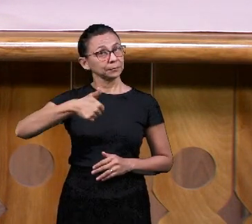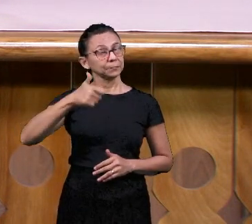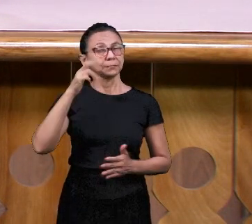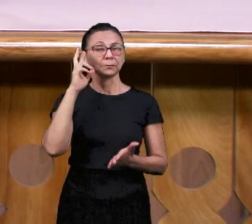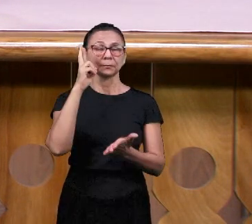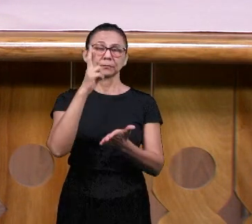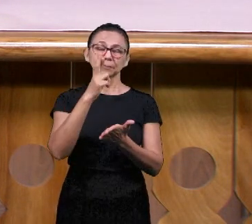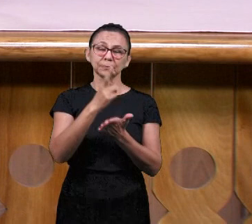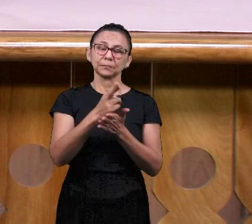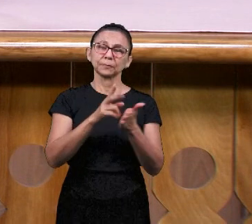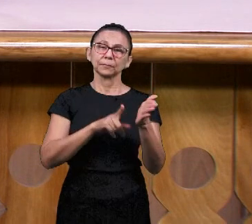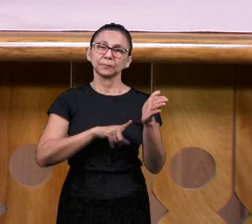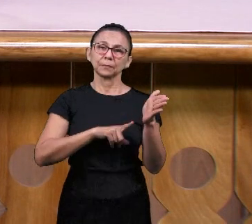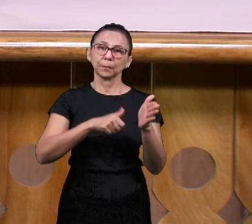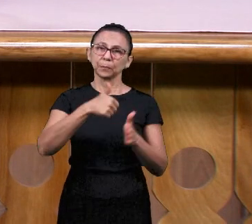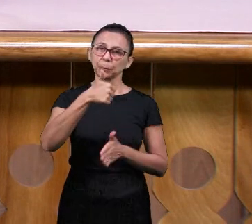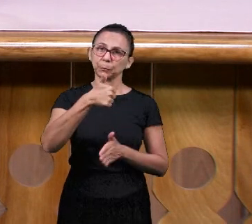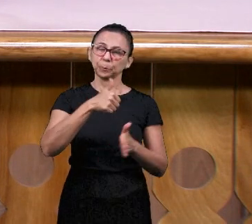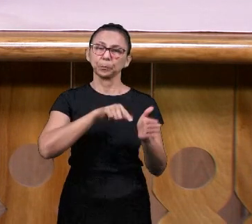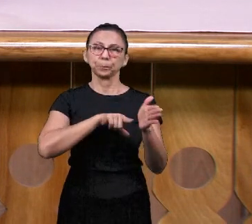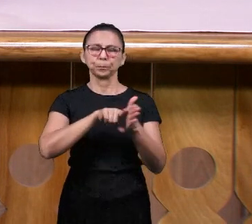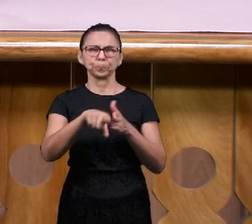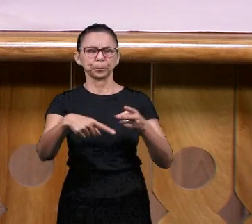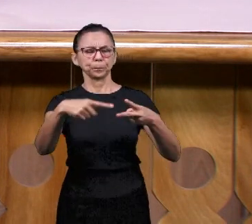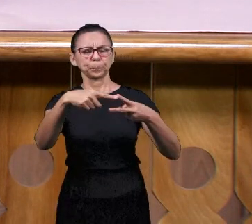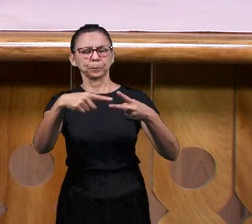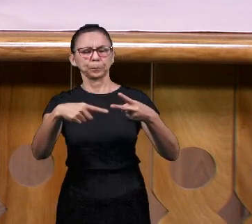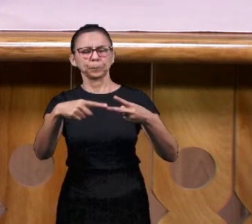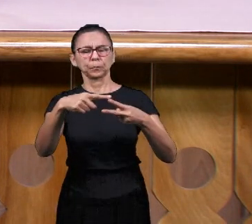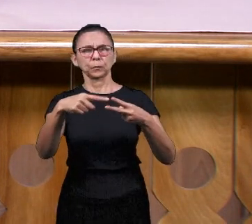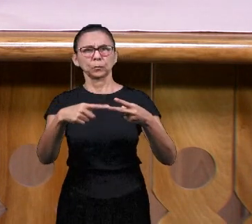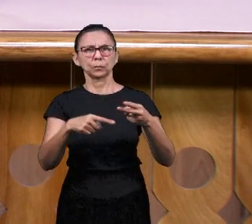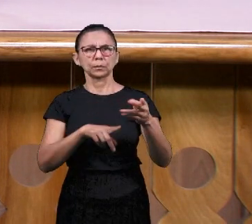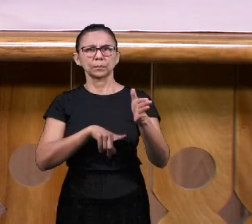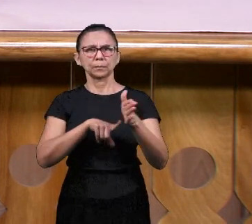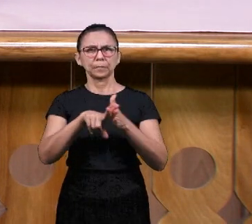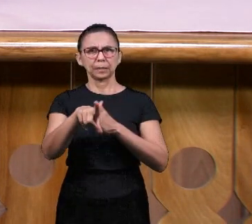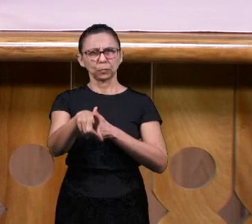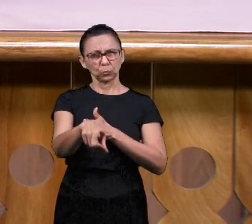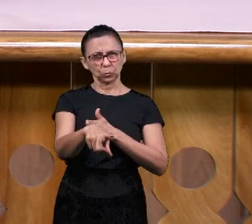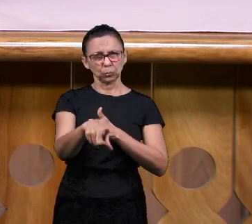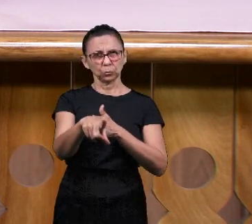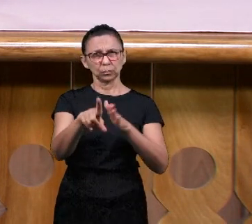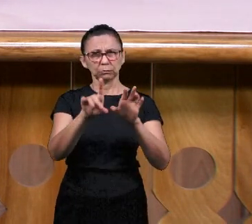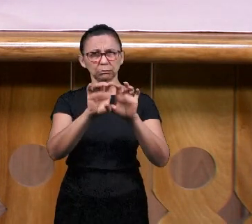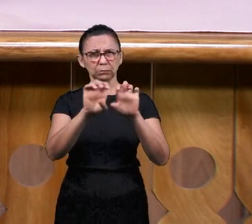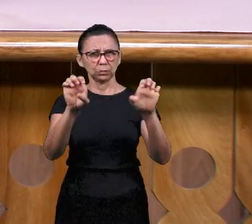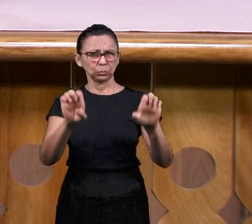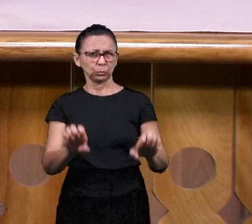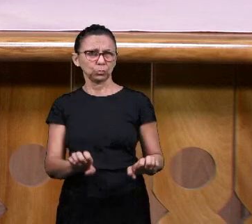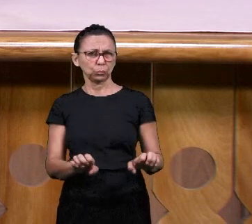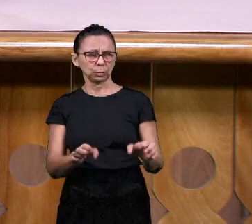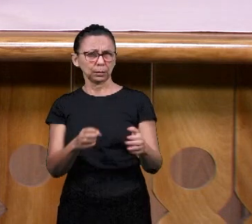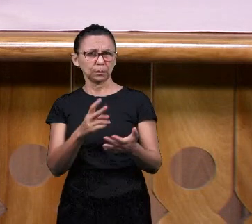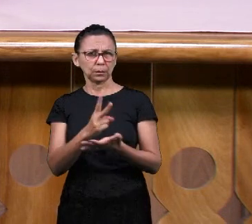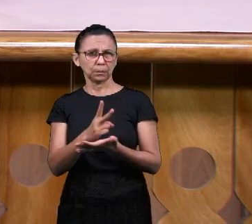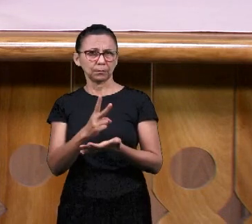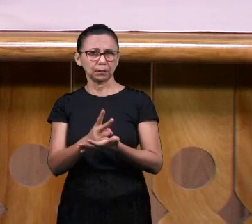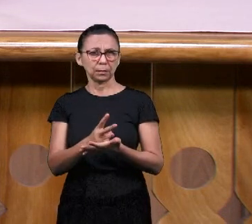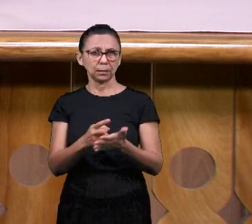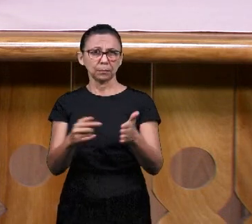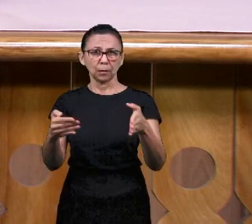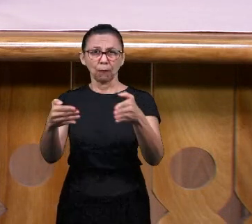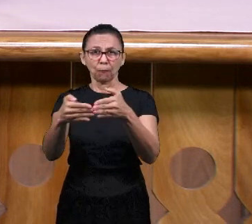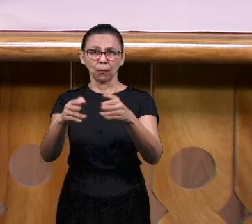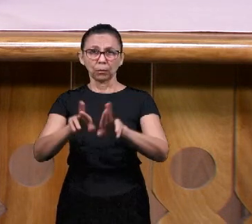prochain, répondre à cette question. Et comme les deux questions ont la même structure, mais chaque question dirigée à des